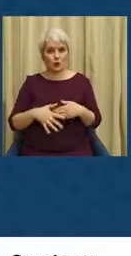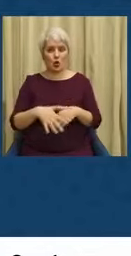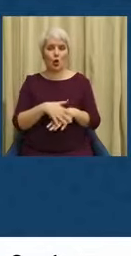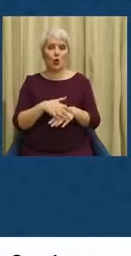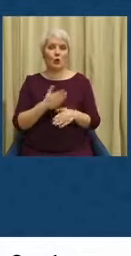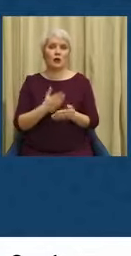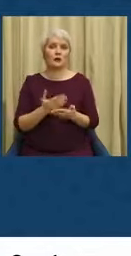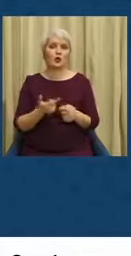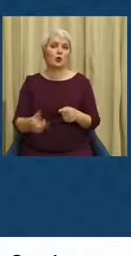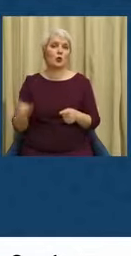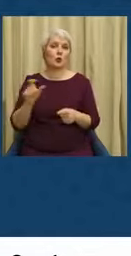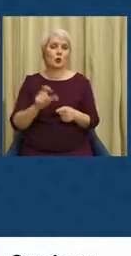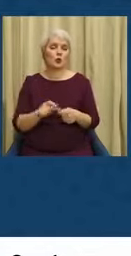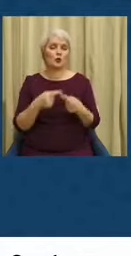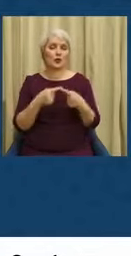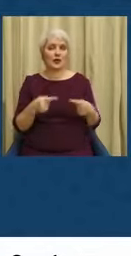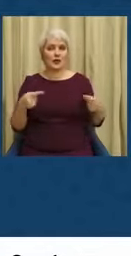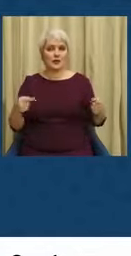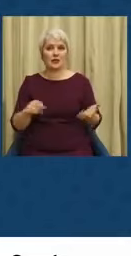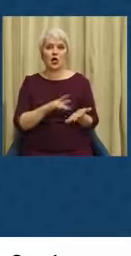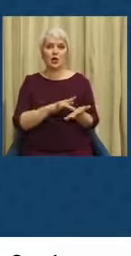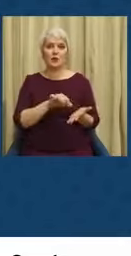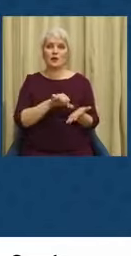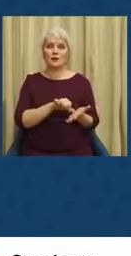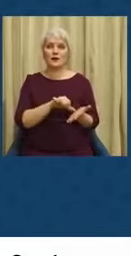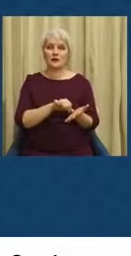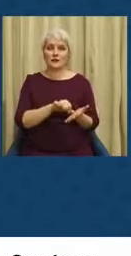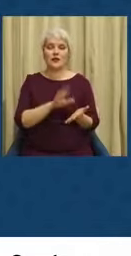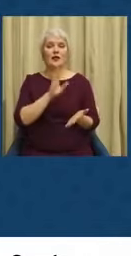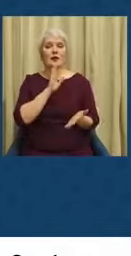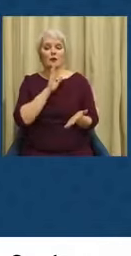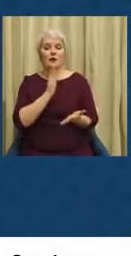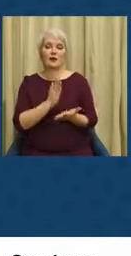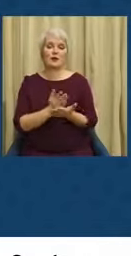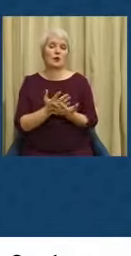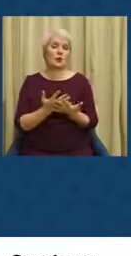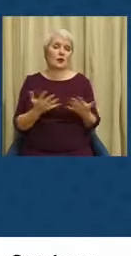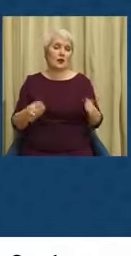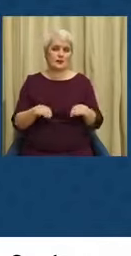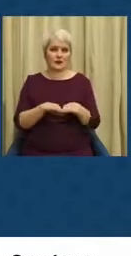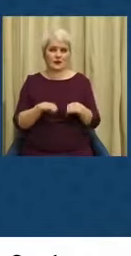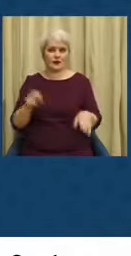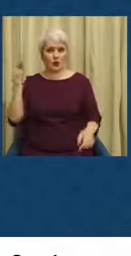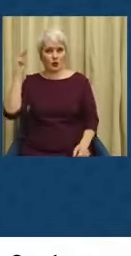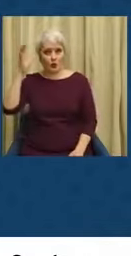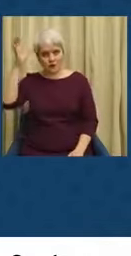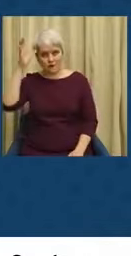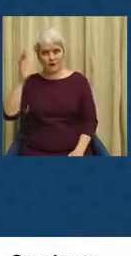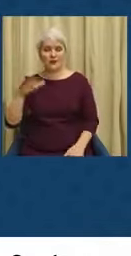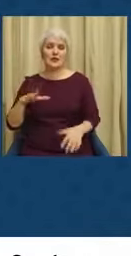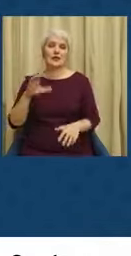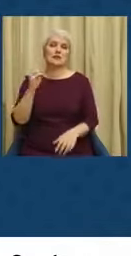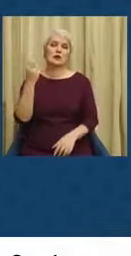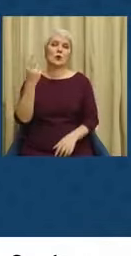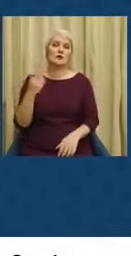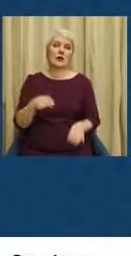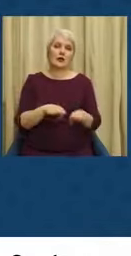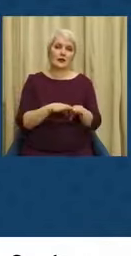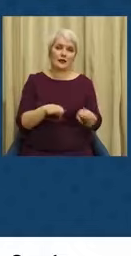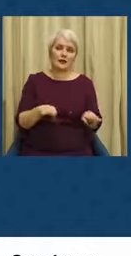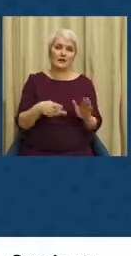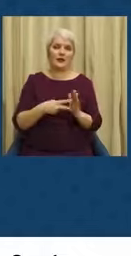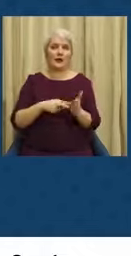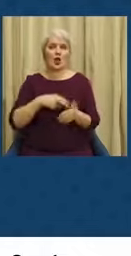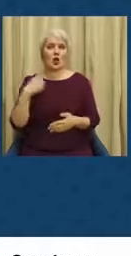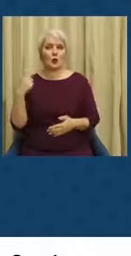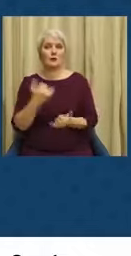дуже різні, і ромські представники, представниці мають різний рівень освіти, соціальний рівень, економічний. І для тих,